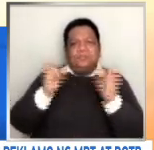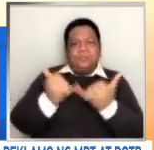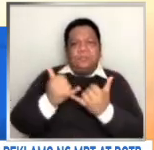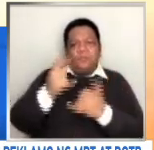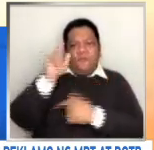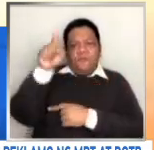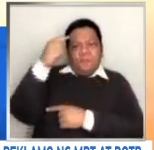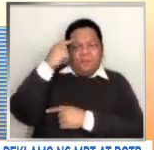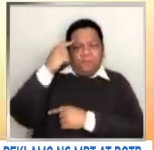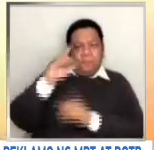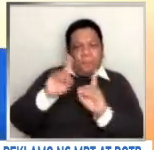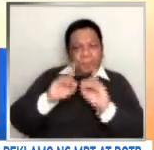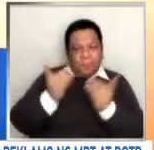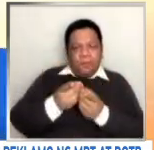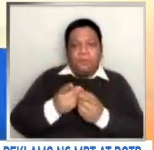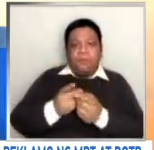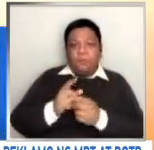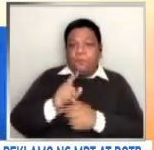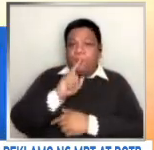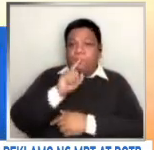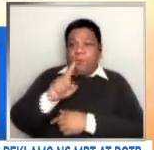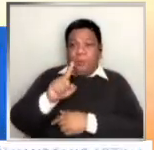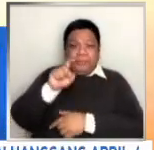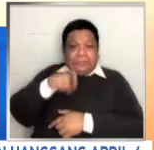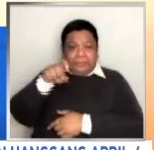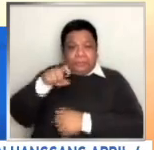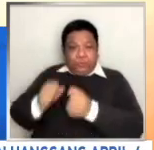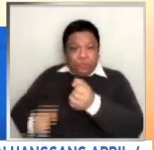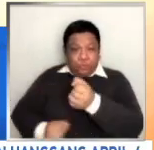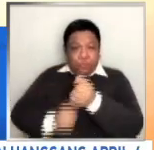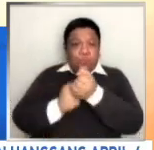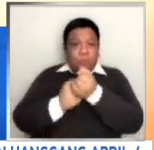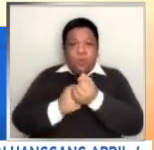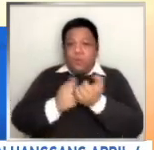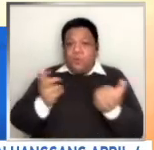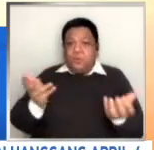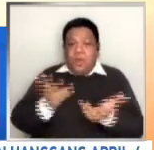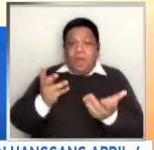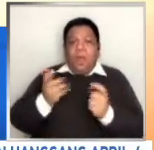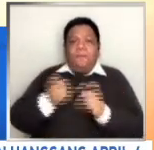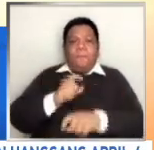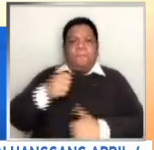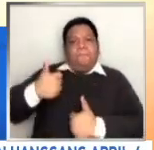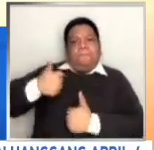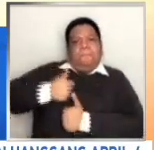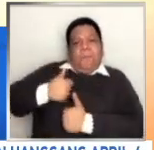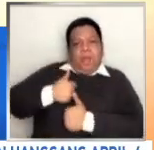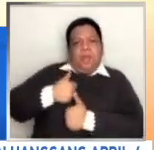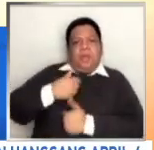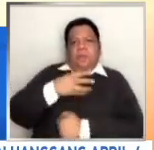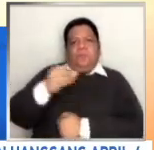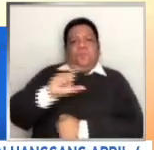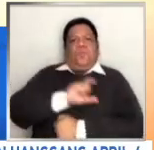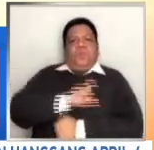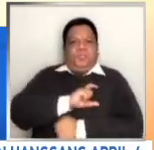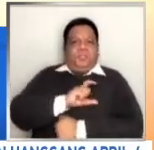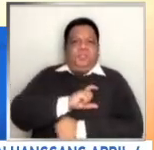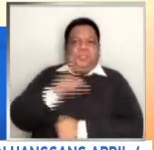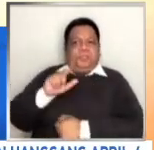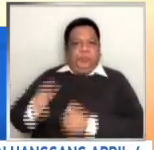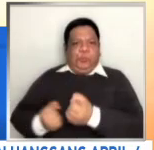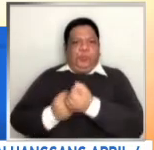Ironically, ang reinforcement na kailangan ngayon ng health services yung manggagaling sa military at saka sa police. Mm. Kasi sila yung